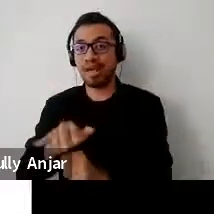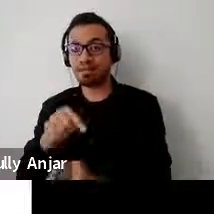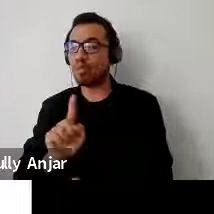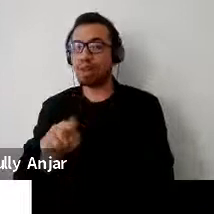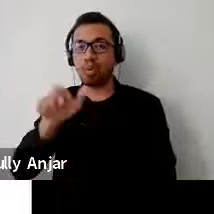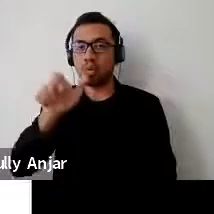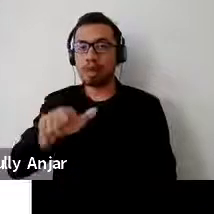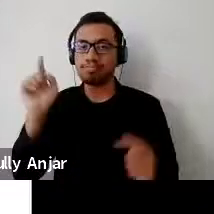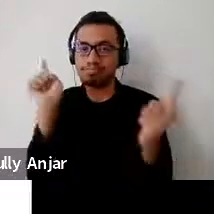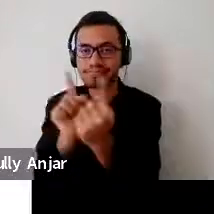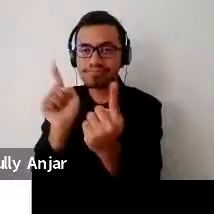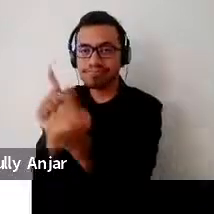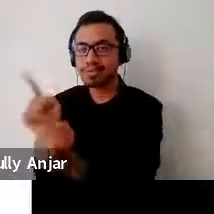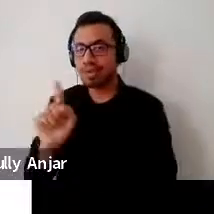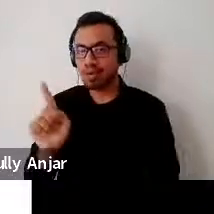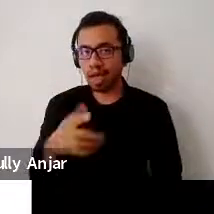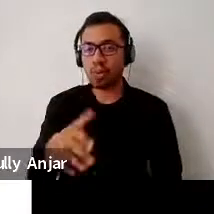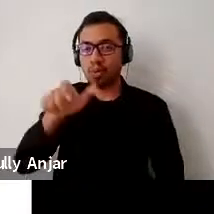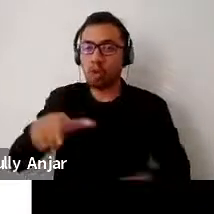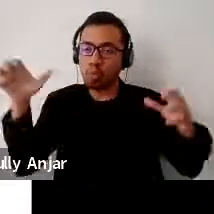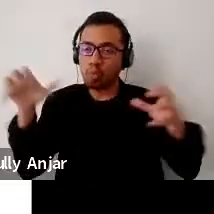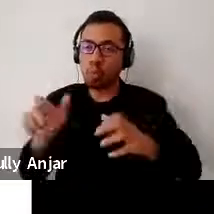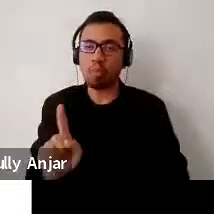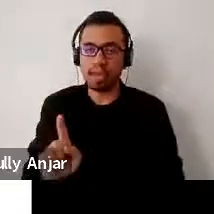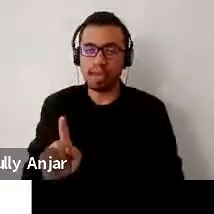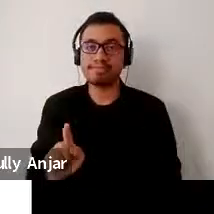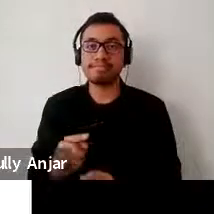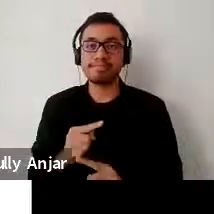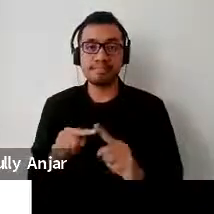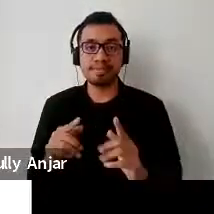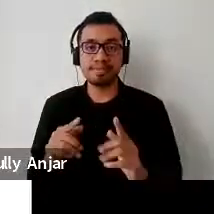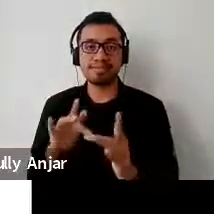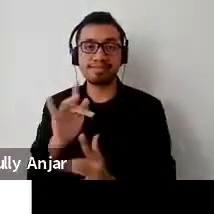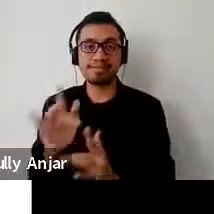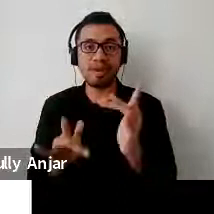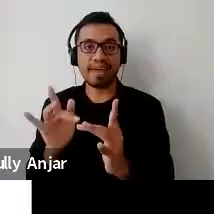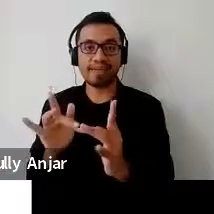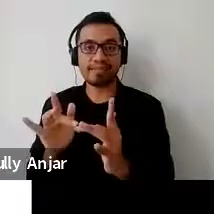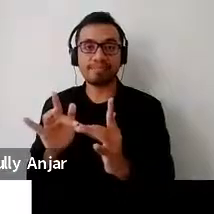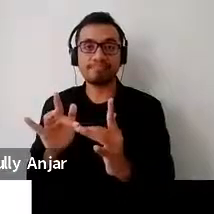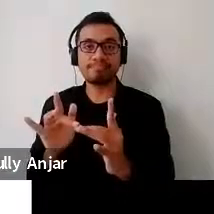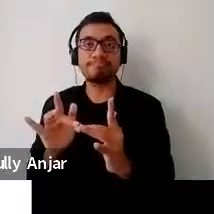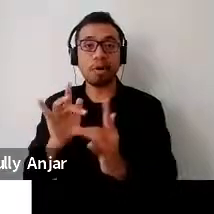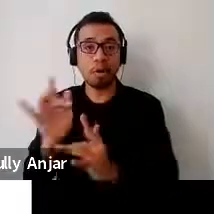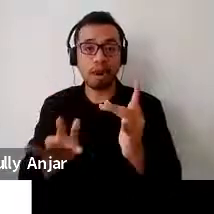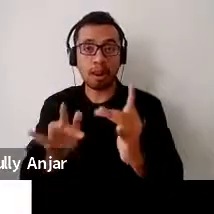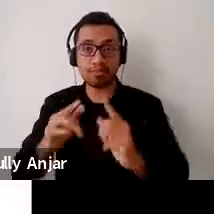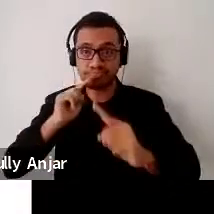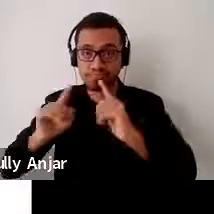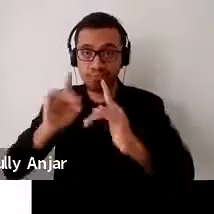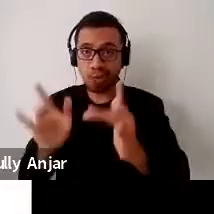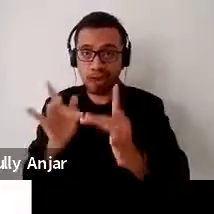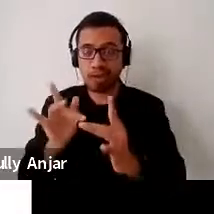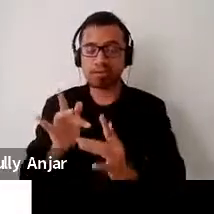dan sebagainya. Nah, konseling daring ini susah diakses oleh perempuan yang tidak memiliki komputer atau HP,